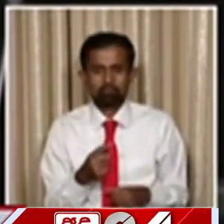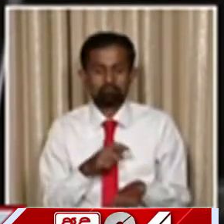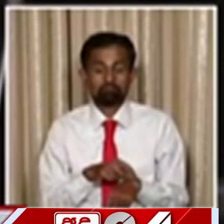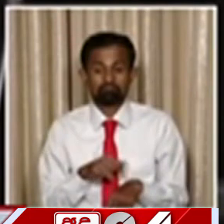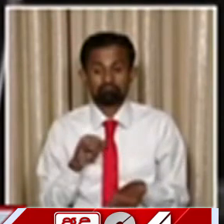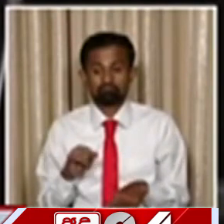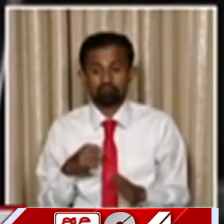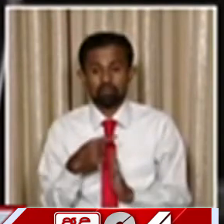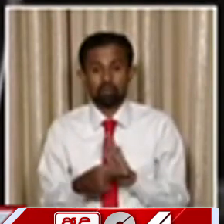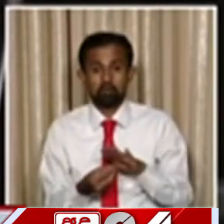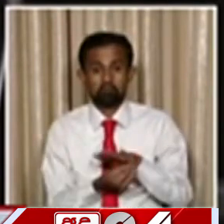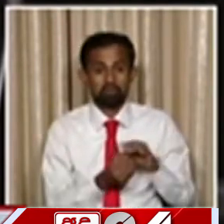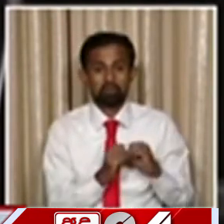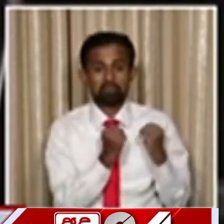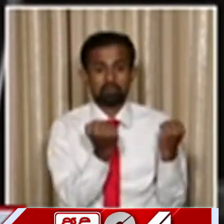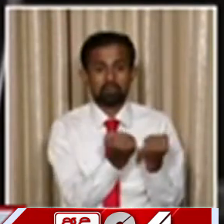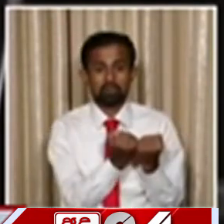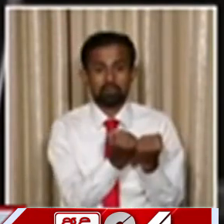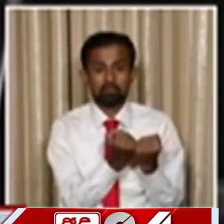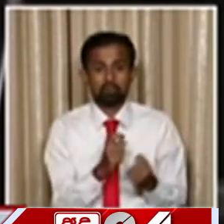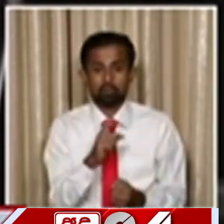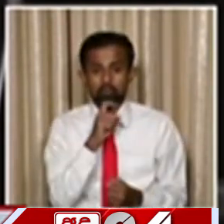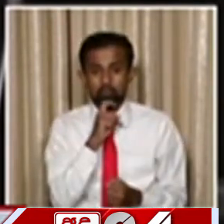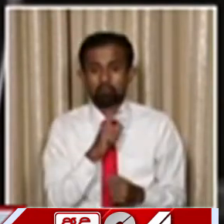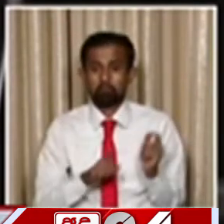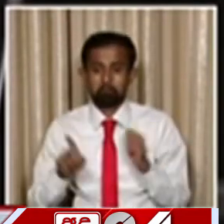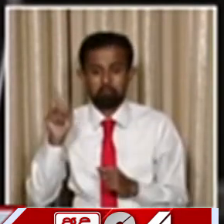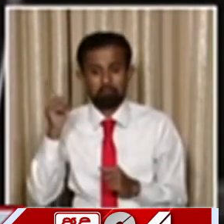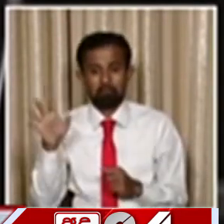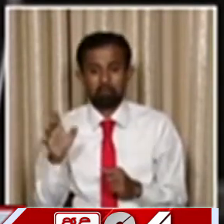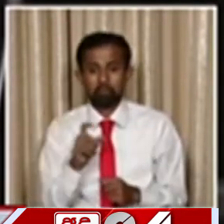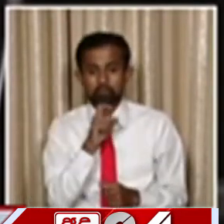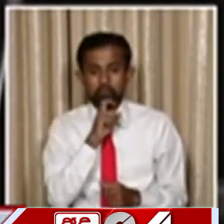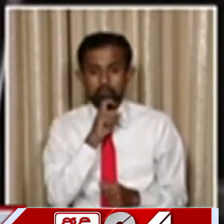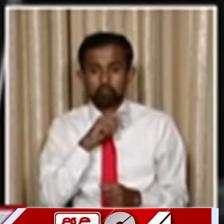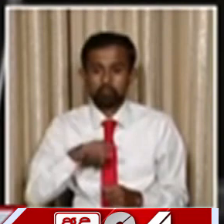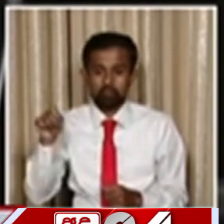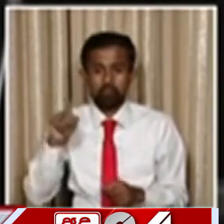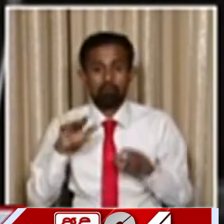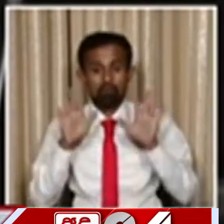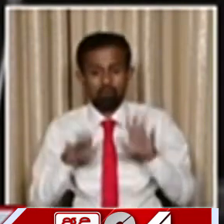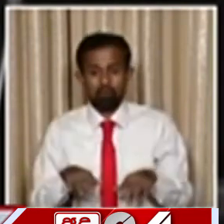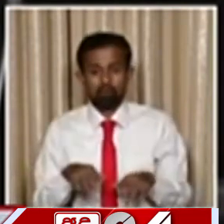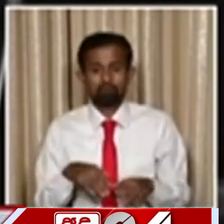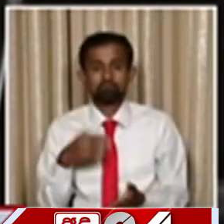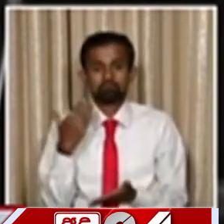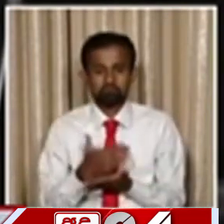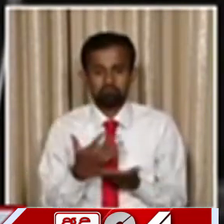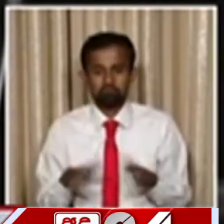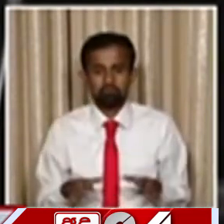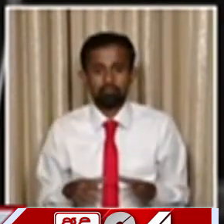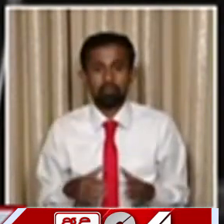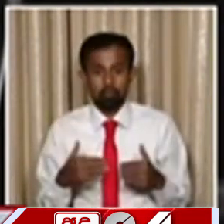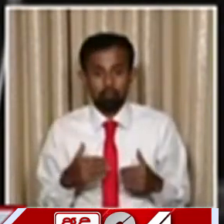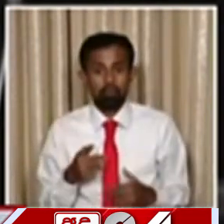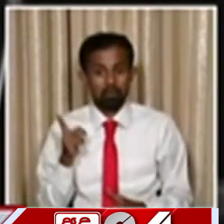මේ රටේ ඉන්න පරිසර සංවිධාන අධිකරණ ක්‍රියාමාර්ගයකට යොමු වුණා. ඒ අධිකරණයෙන් තමයි අවසානයේ ඒක නතර වෙලා තියෙන්නේ. නැත්තම්